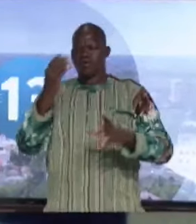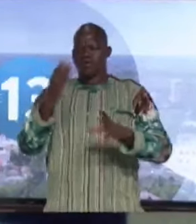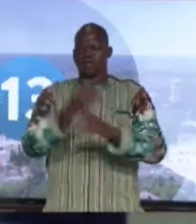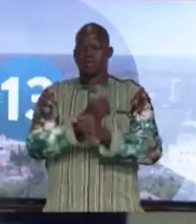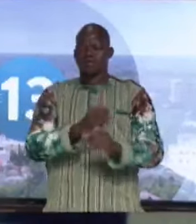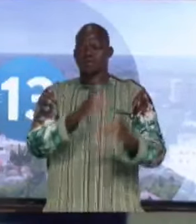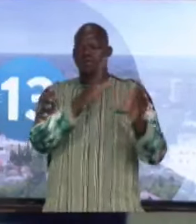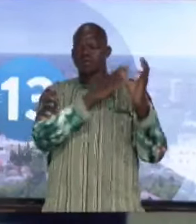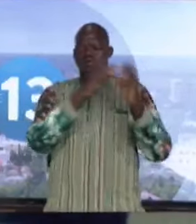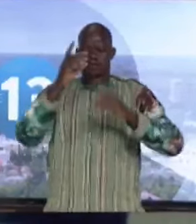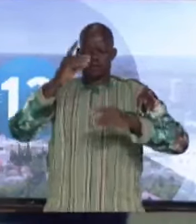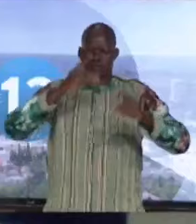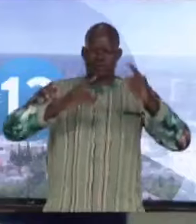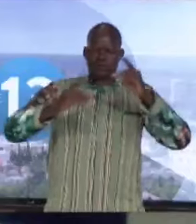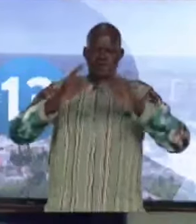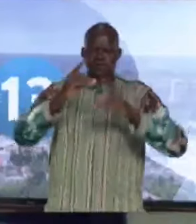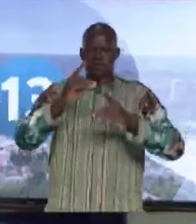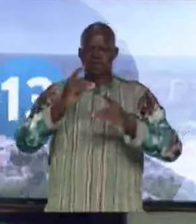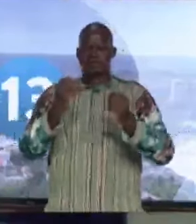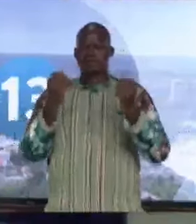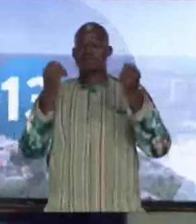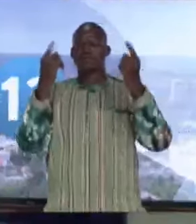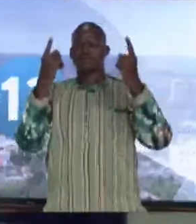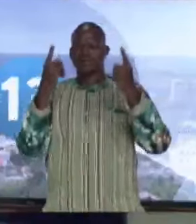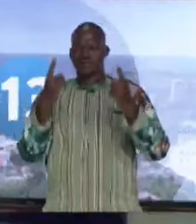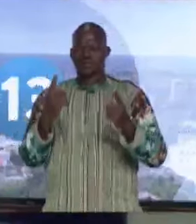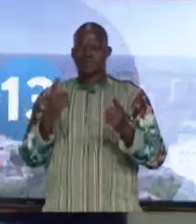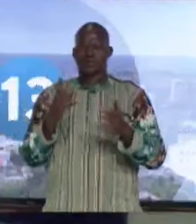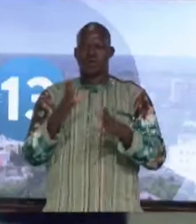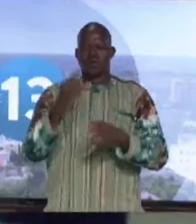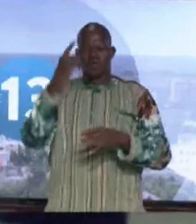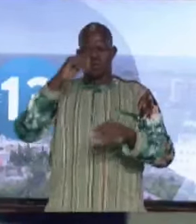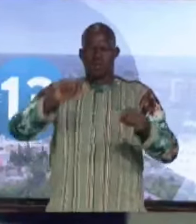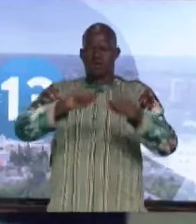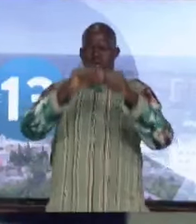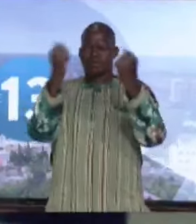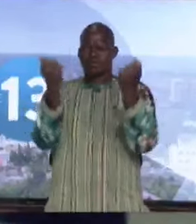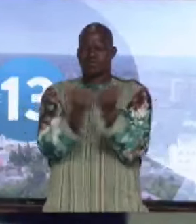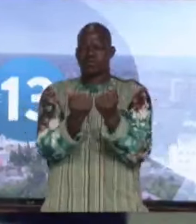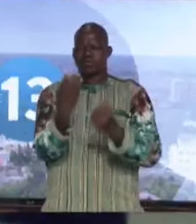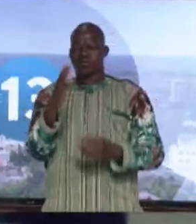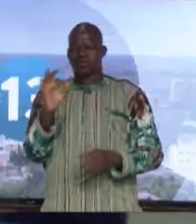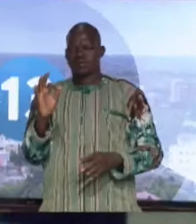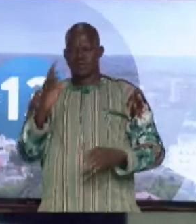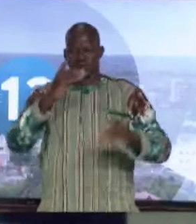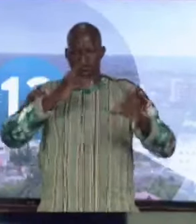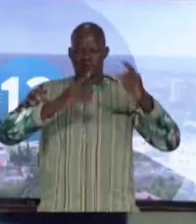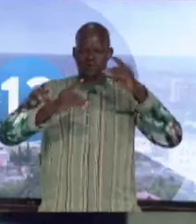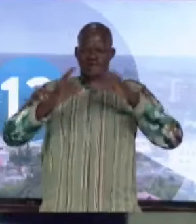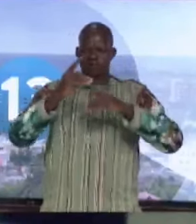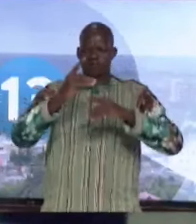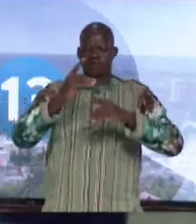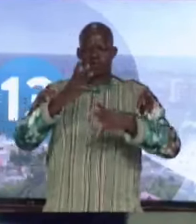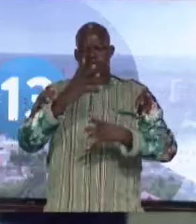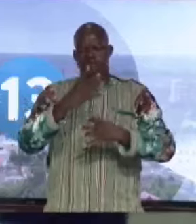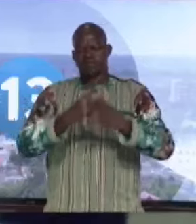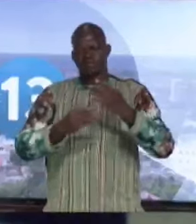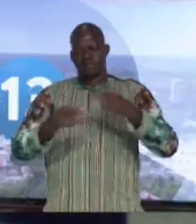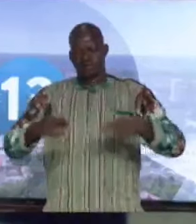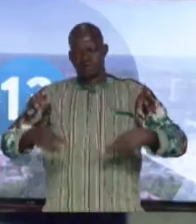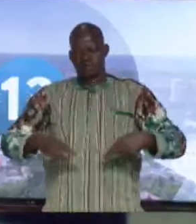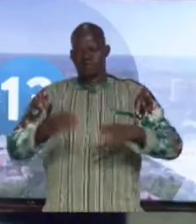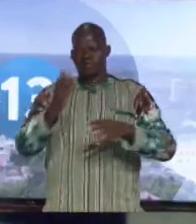des dialysés. Pour une surprise, cela en a été une pour l'association burkinabé des dialysés et insuffisants rénaux du